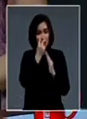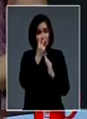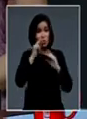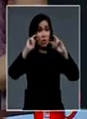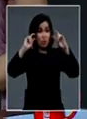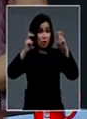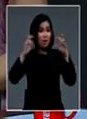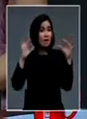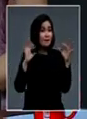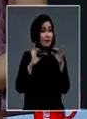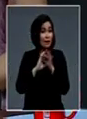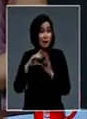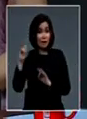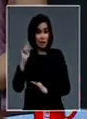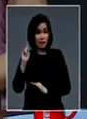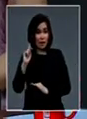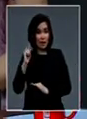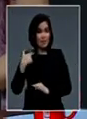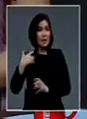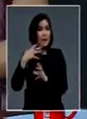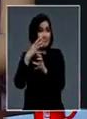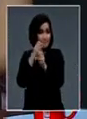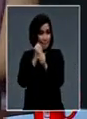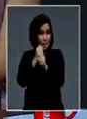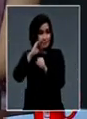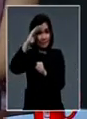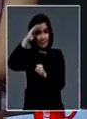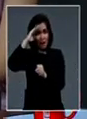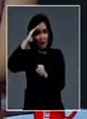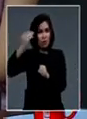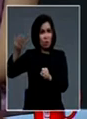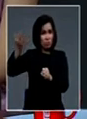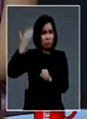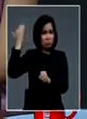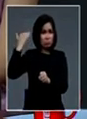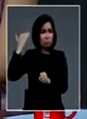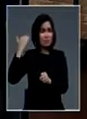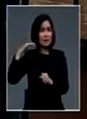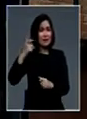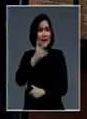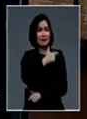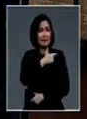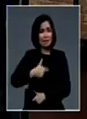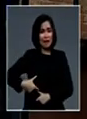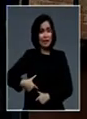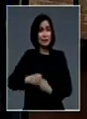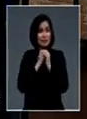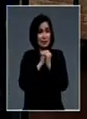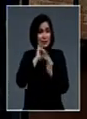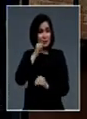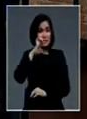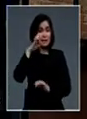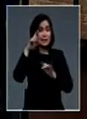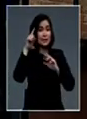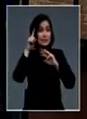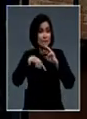ราวกันบ้างนะครับเป็นเหตุการณ์ที่รูปปั้นดินเผาของทหารตั้งแต่สมัยยุคจินซีเขาบอกว่าอายุกว่า 2,000 ปีรูปปั้นนี้ถูกจัดแสด